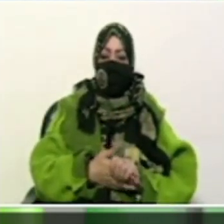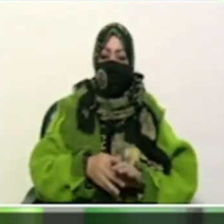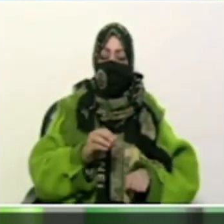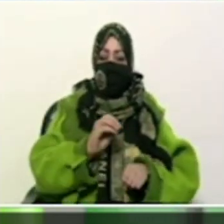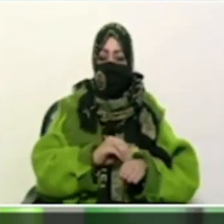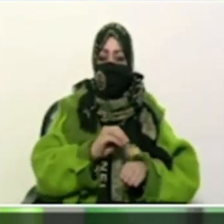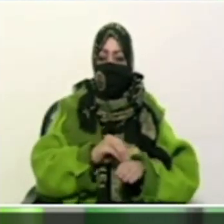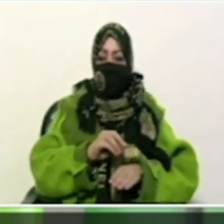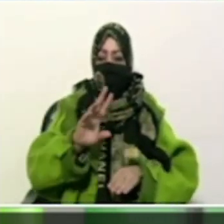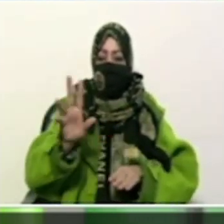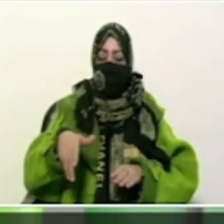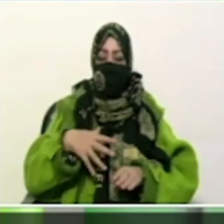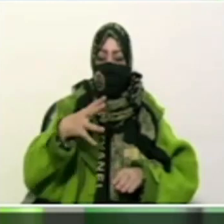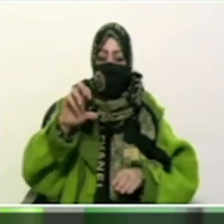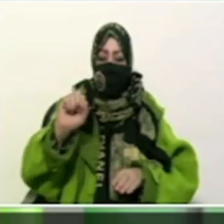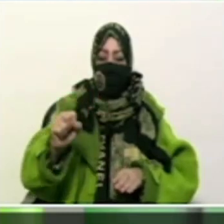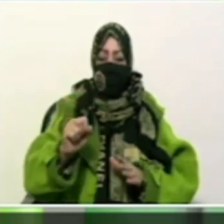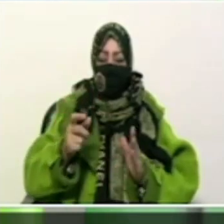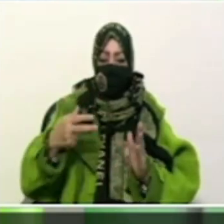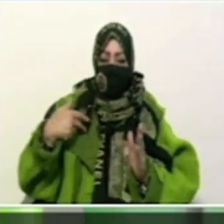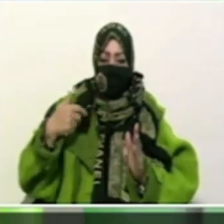لا ما نملكش غيرها.